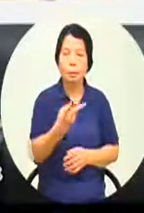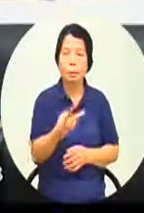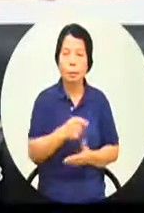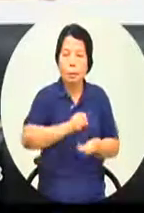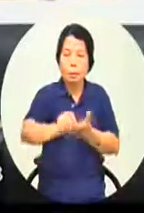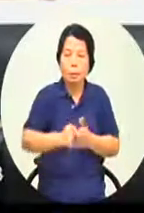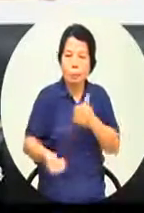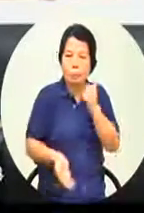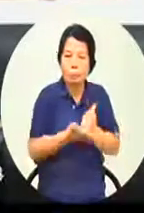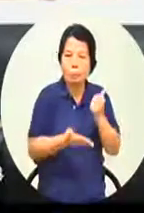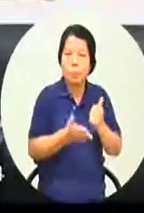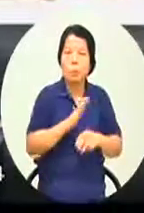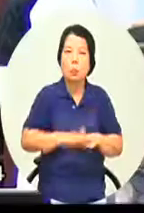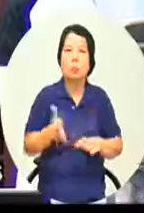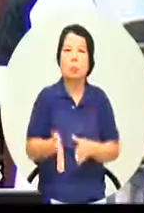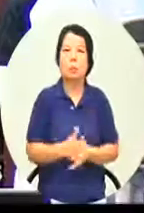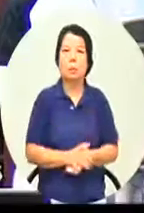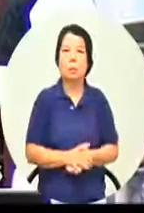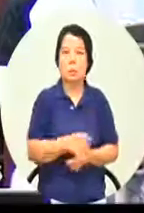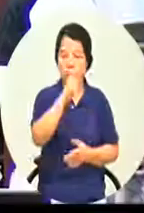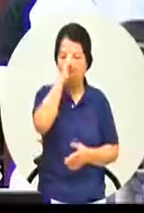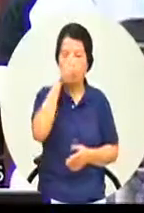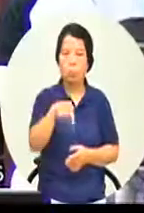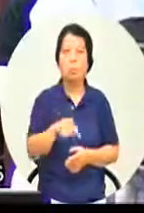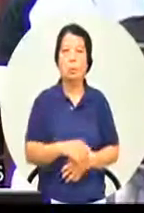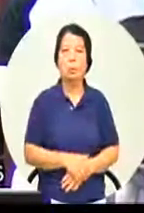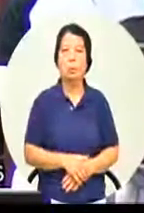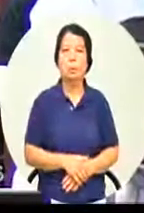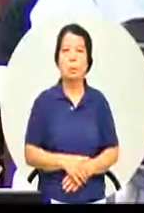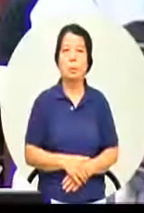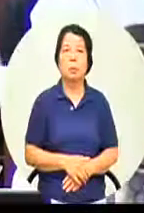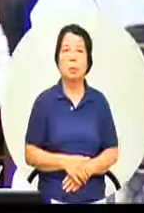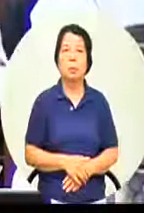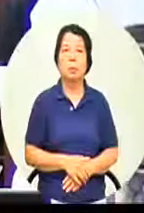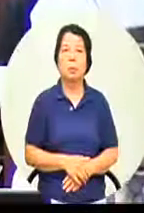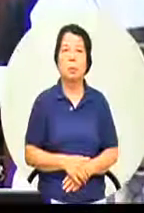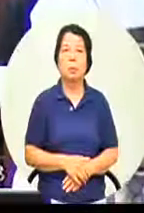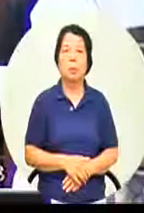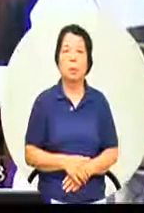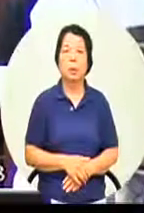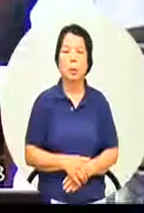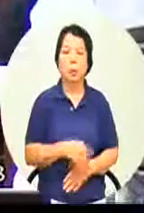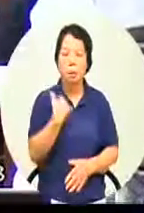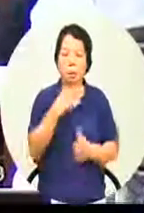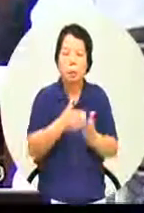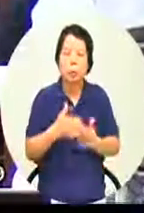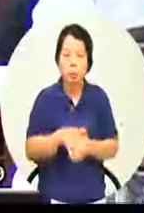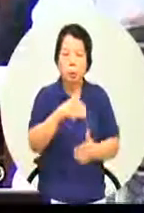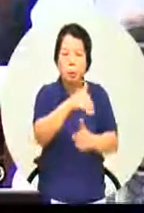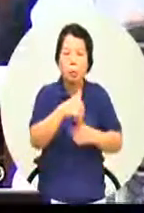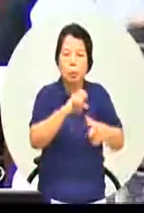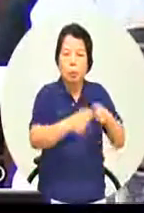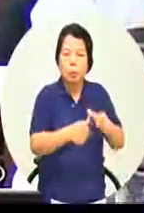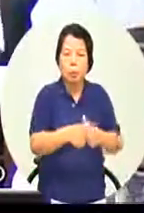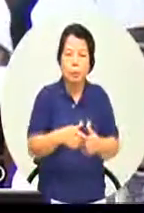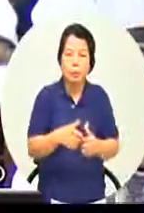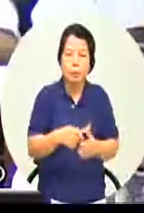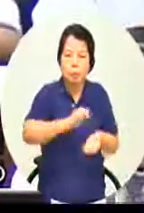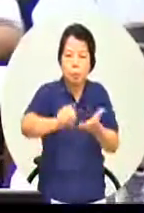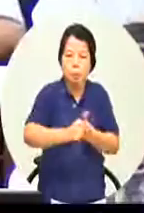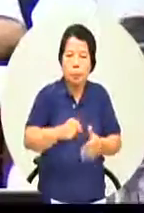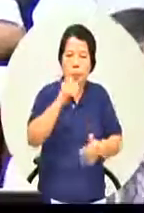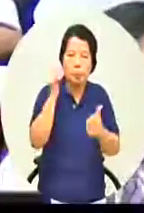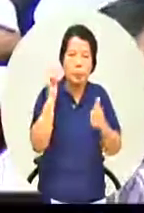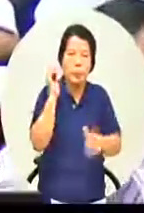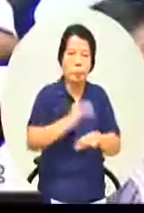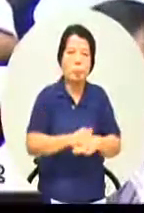招标成功？ 我们期待是这样。我们希望能够招标成功。 你去年的交通局